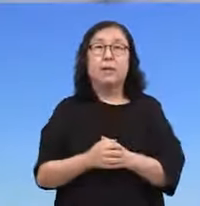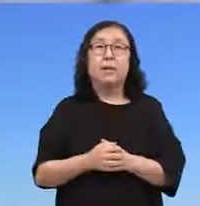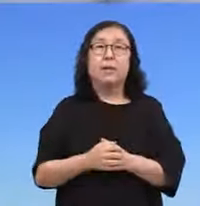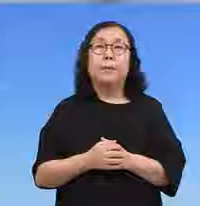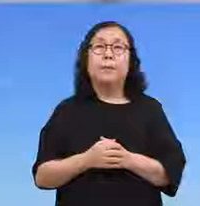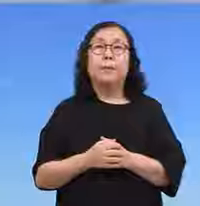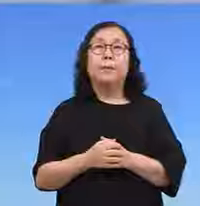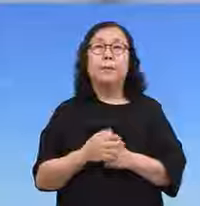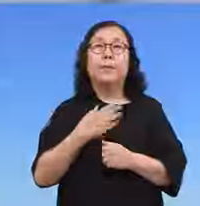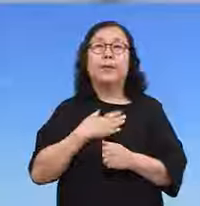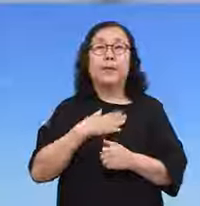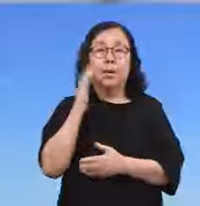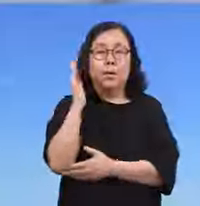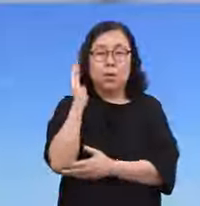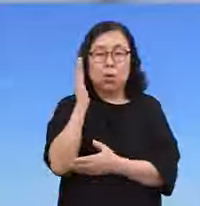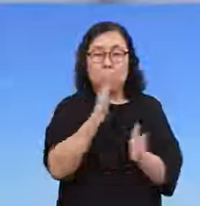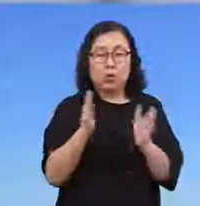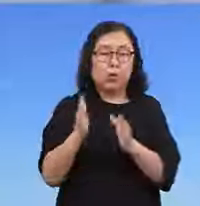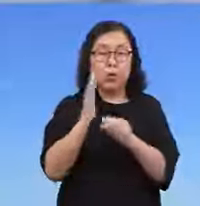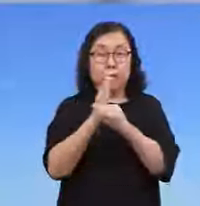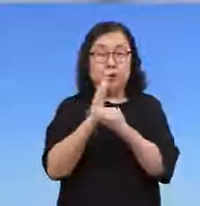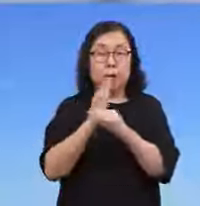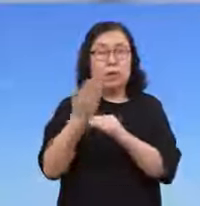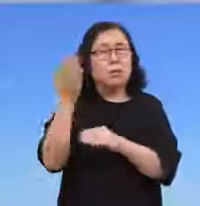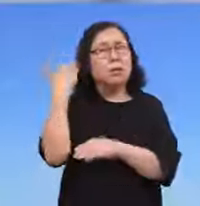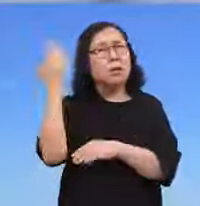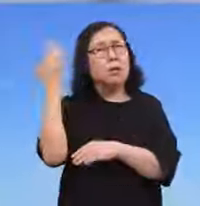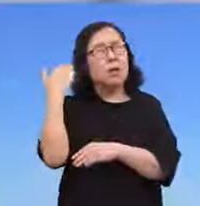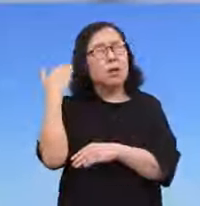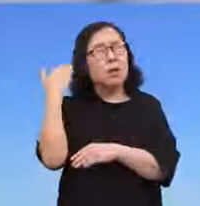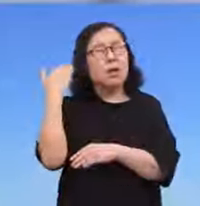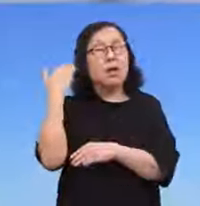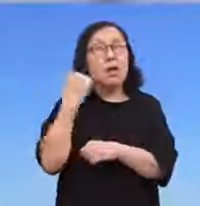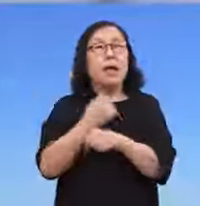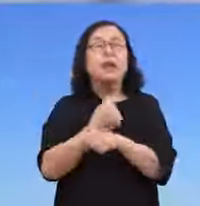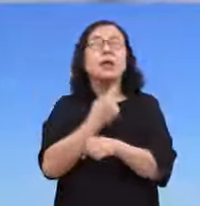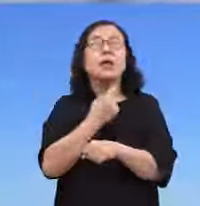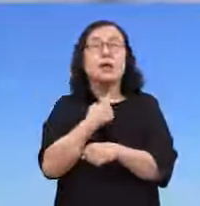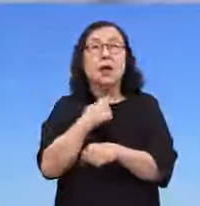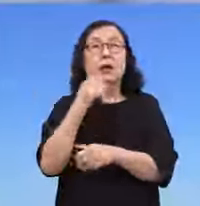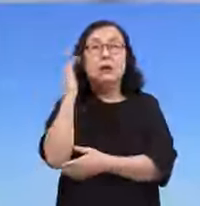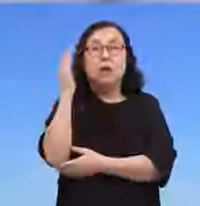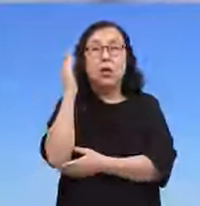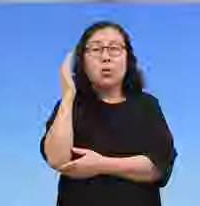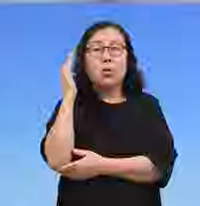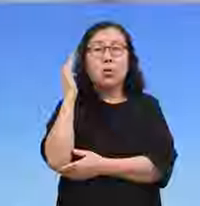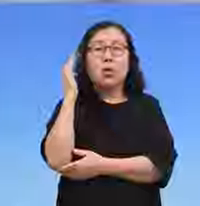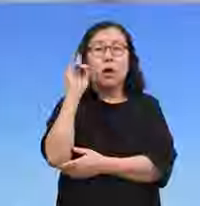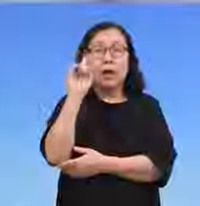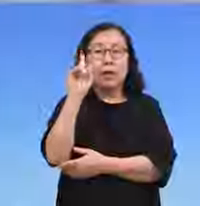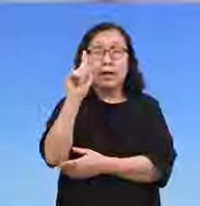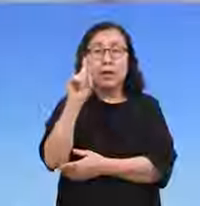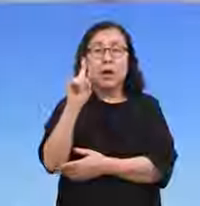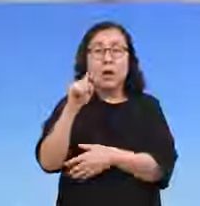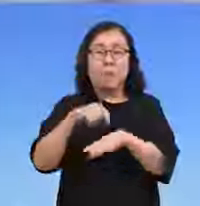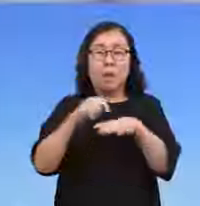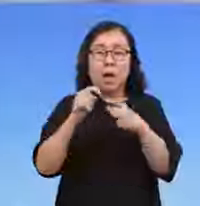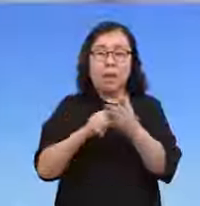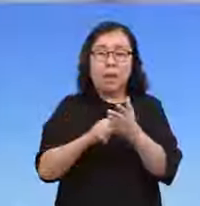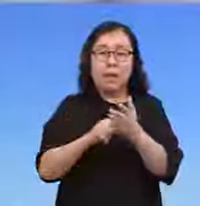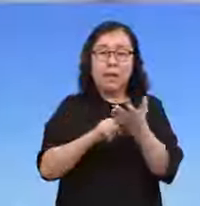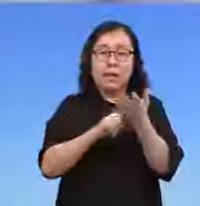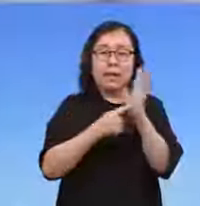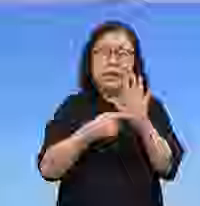텐데요. 제가 이제 이 설교를 준비하다가 예전에 했던 설교 한 대목에서 마음이 이렇게 그 표현이